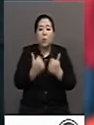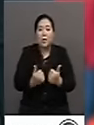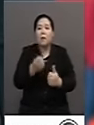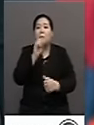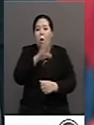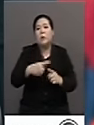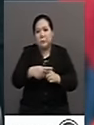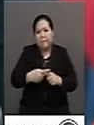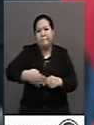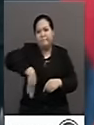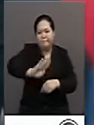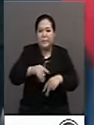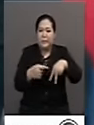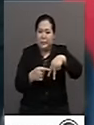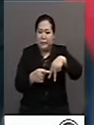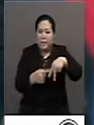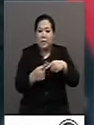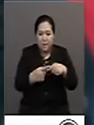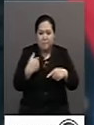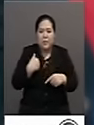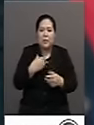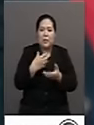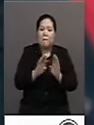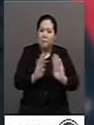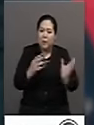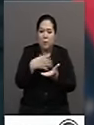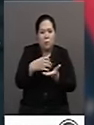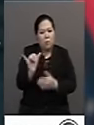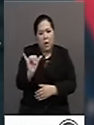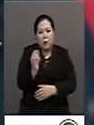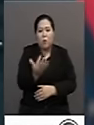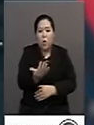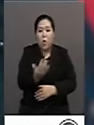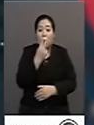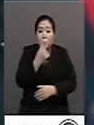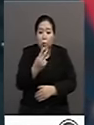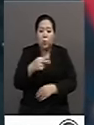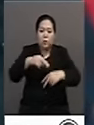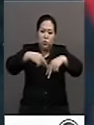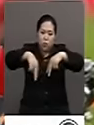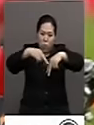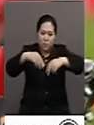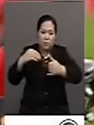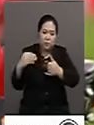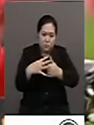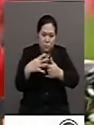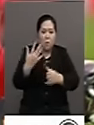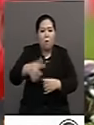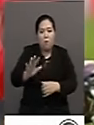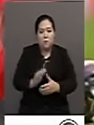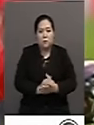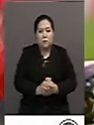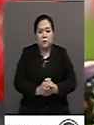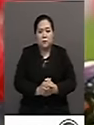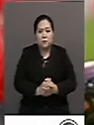ที่เท้าจริงแต่ก็ยังไม่สามารถพูดอะไรได้มากกว่านี้ต้องรอเห็นผลสแกนของข้อเท้าก่อนนะครับตอนพักครึ่งเนี่ยครอปก็ได้ไป